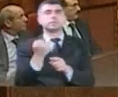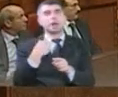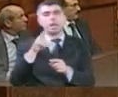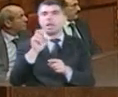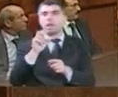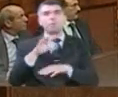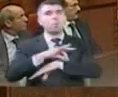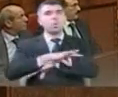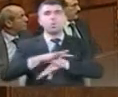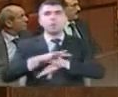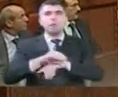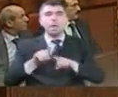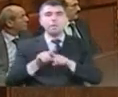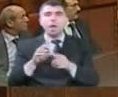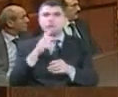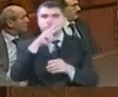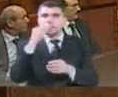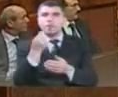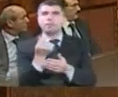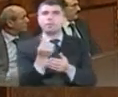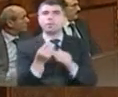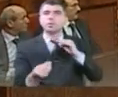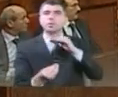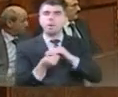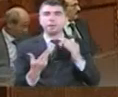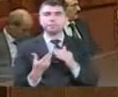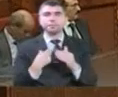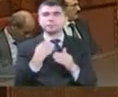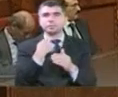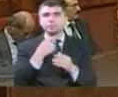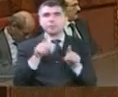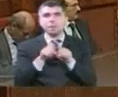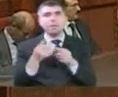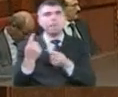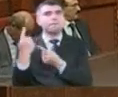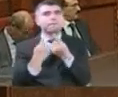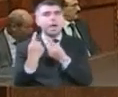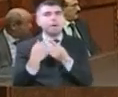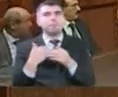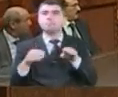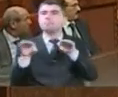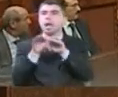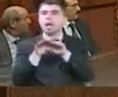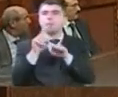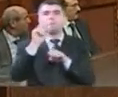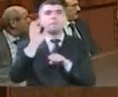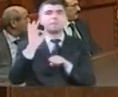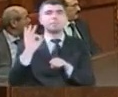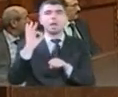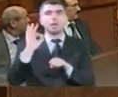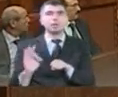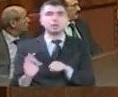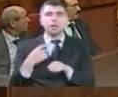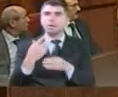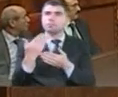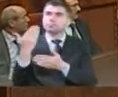المواطنين كيفكر كيفاش يستفيدوا منها فهذا الشي هذا راه واحد الاشكال انا متفق مع الاخ الكريم متفق معه 100 بال متفق مع على الروح